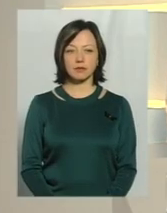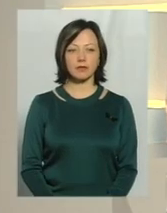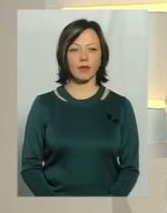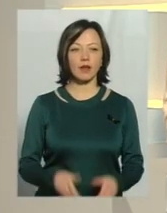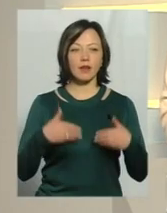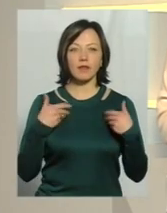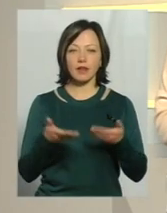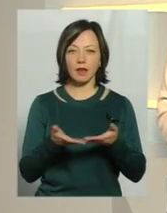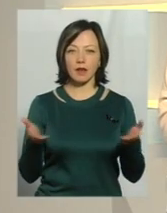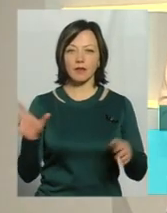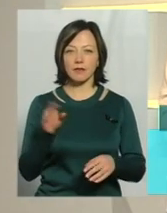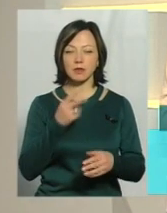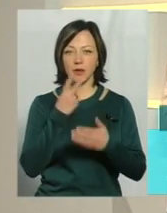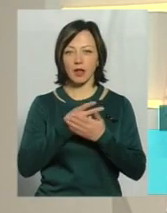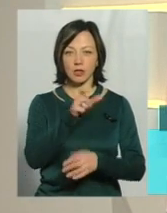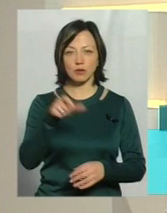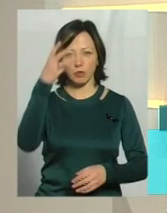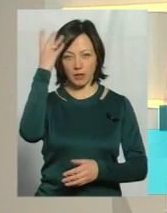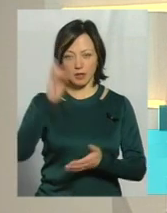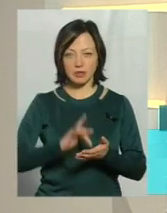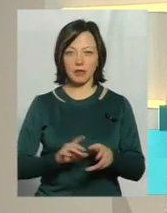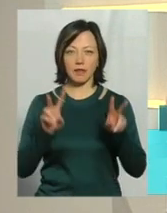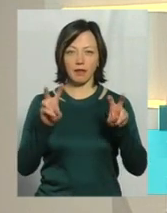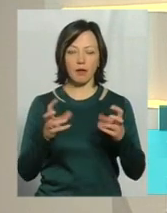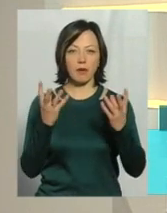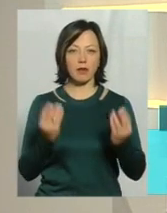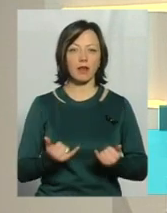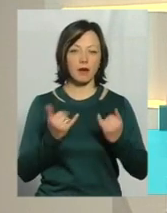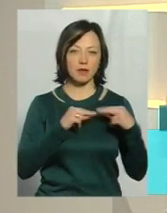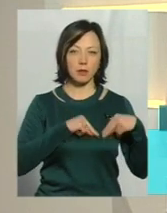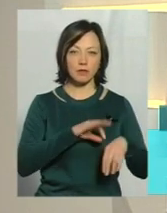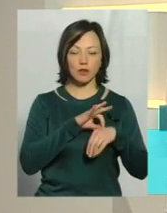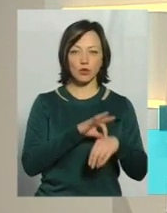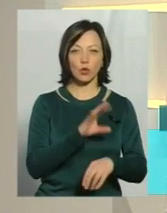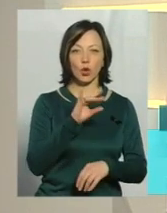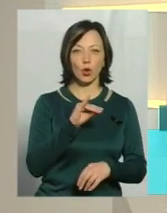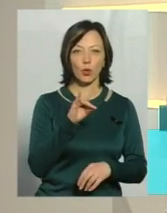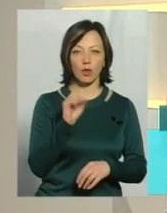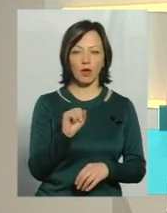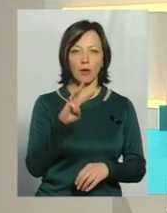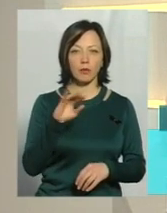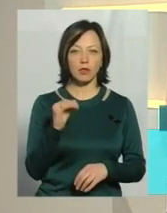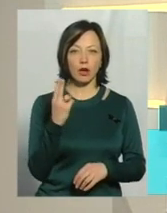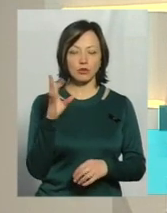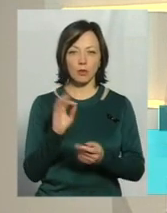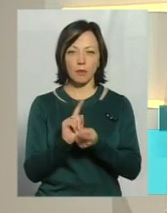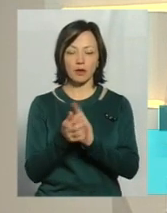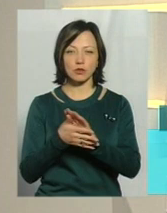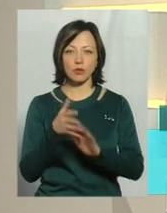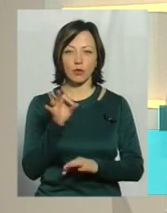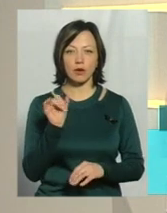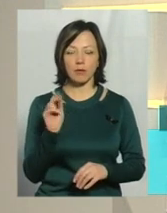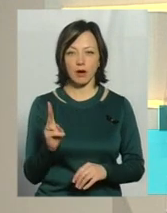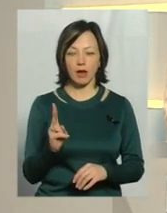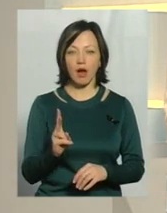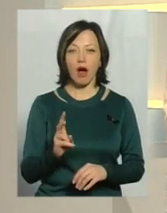Мої вітання усім глядачам «Поділля Центр». В ефірі «Тема дня». Сьогодні у студії працює ведуча юнометражку «Перегляд на мову жестів» Ольга